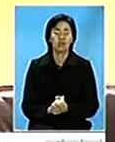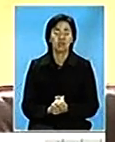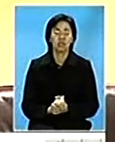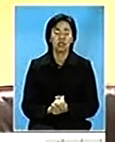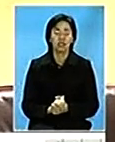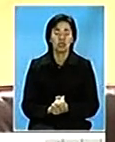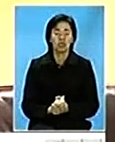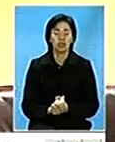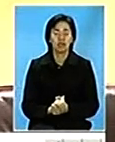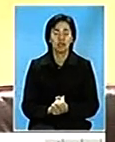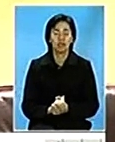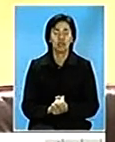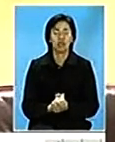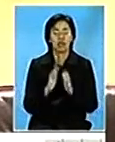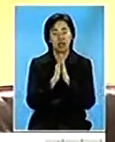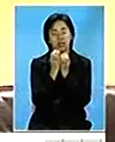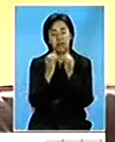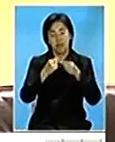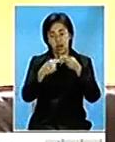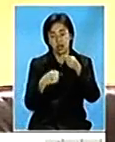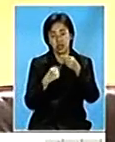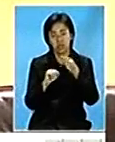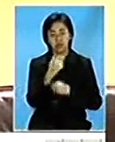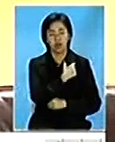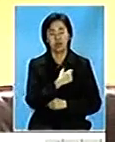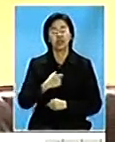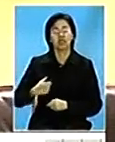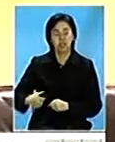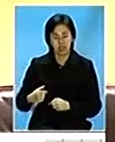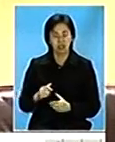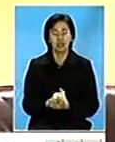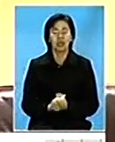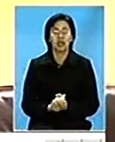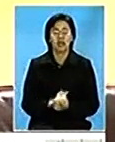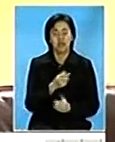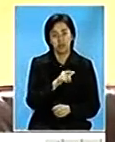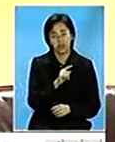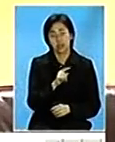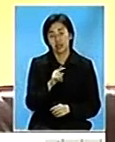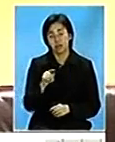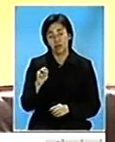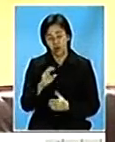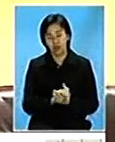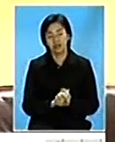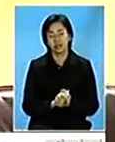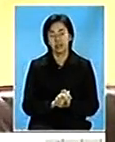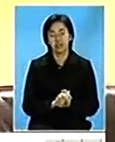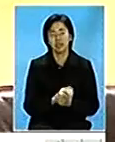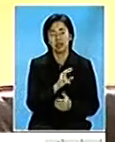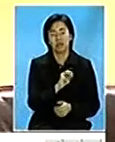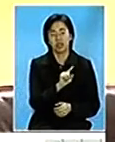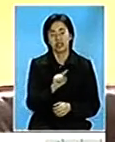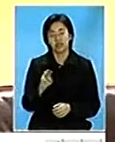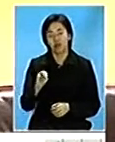ธราชธรรมระดับชั้นประถมศึกษาปีที่4ถึง6และชั้นมัธยมแล้วก็ชั้นมัธยมปล